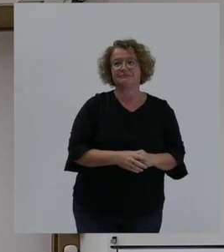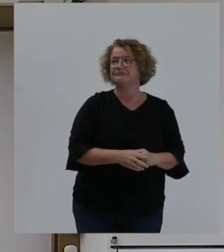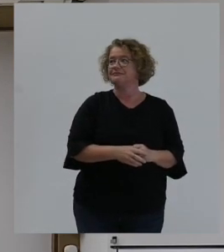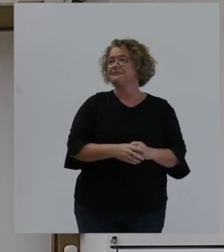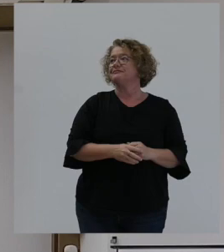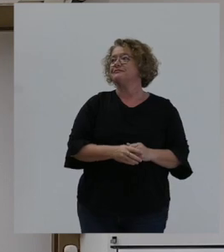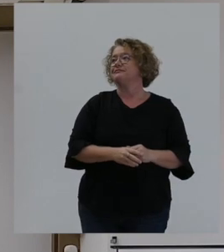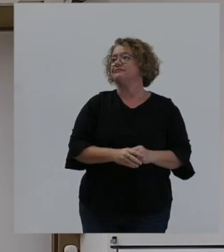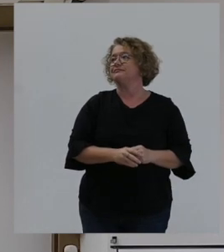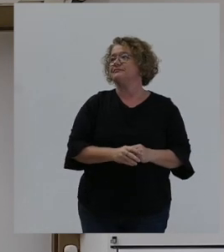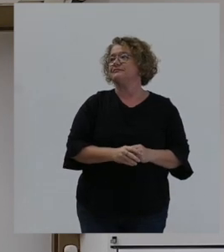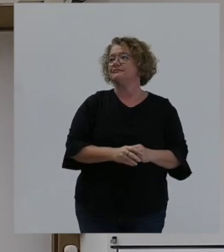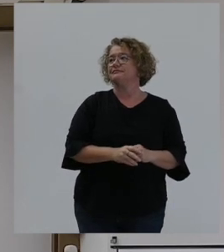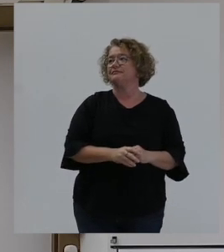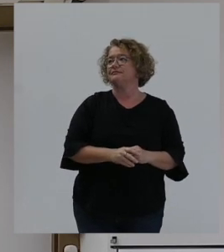Allez-y.